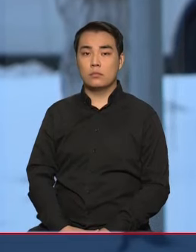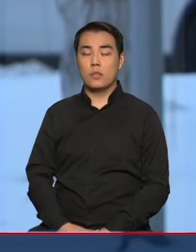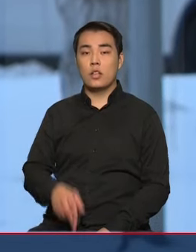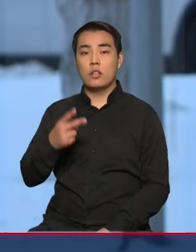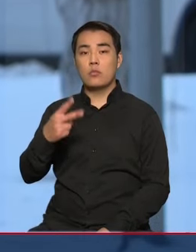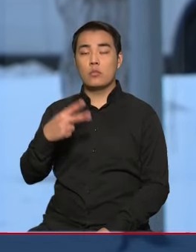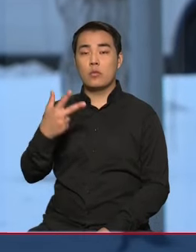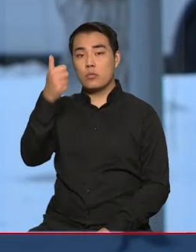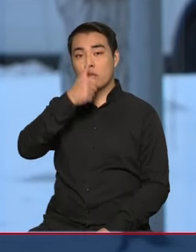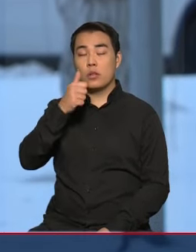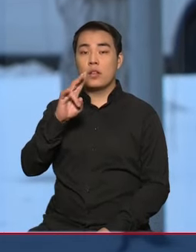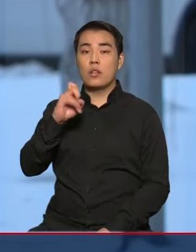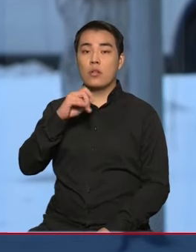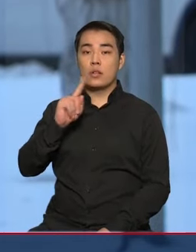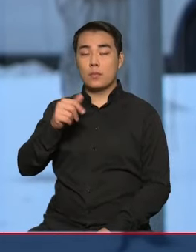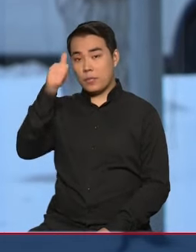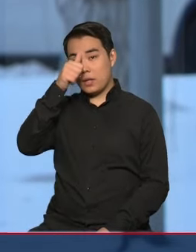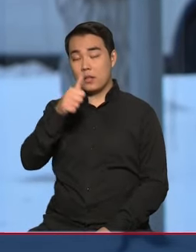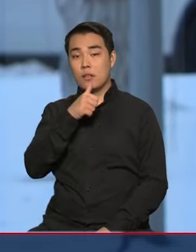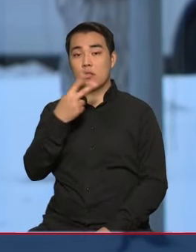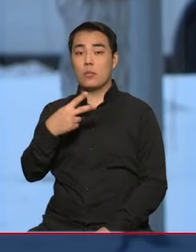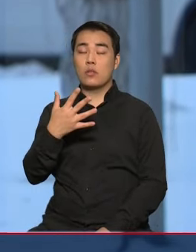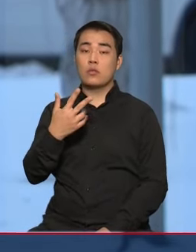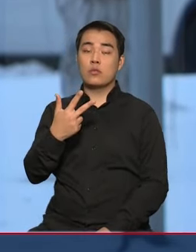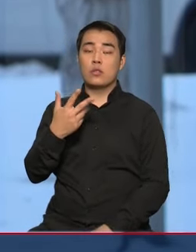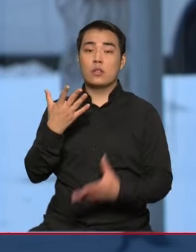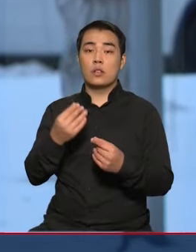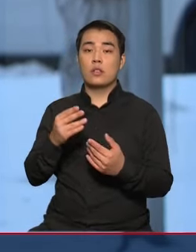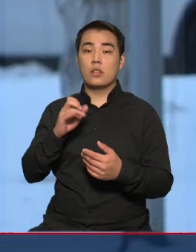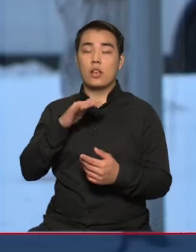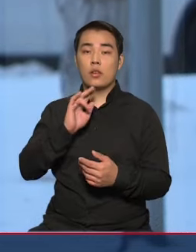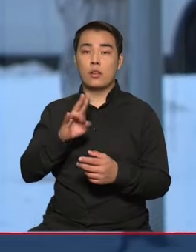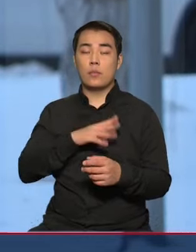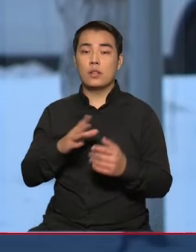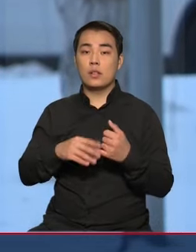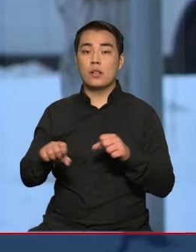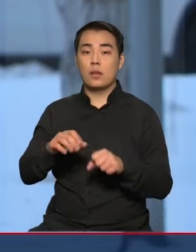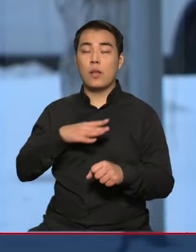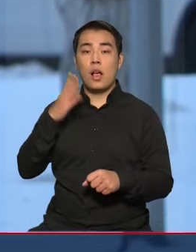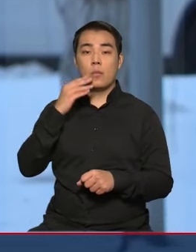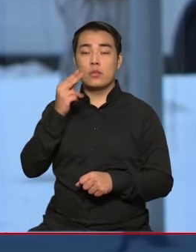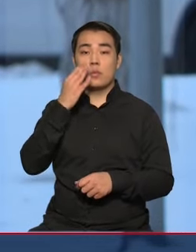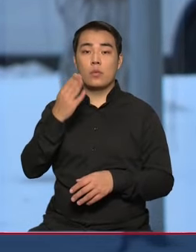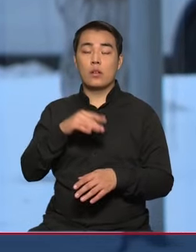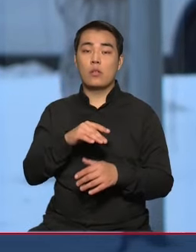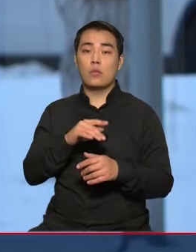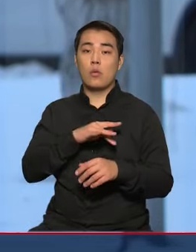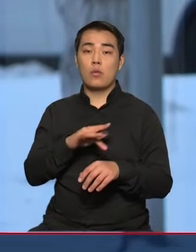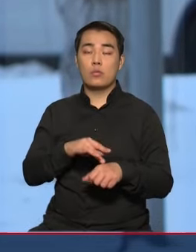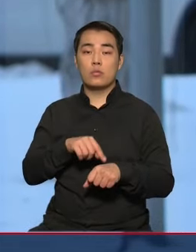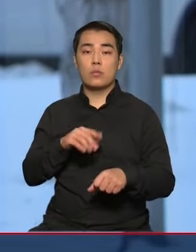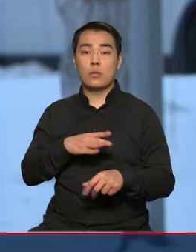Екі мың 23 жылдың наурыз айының 23 күні Тәжікстанда да жер сілкінді. Ол Алматы мен Шымкент қалаларына да